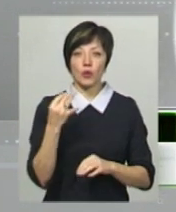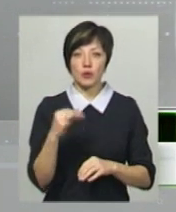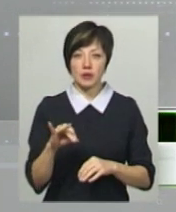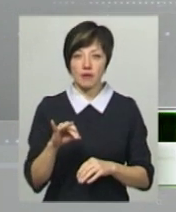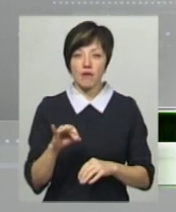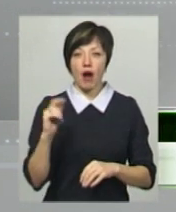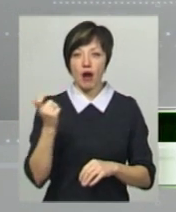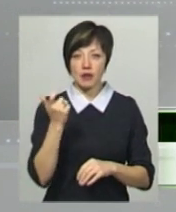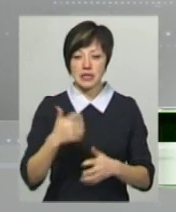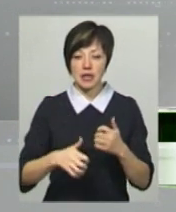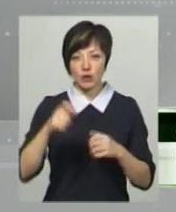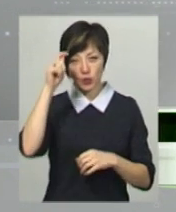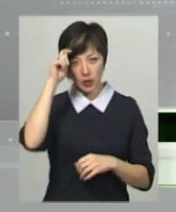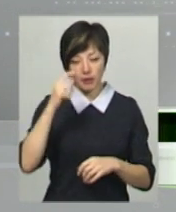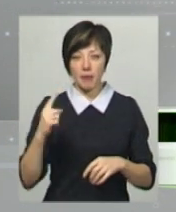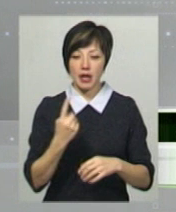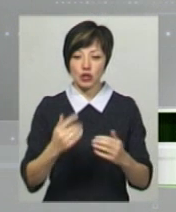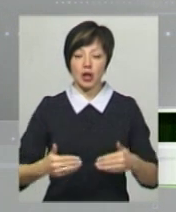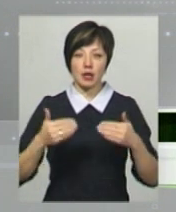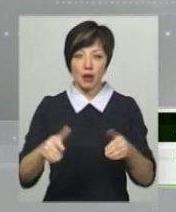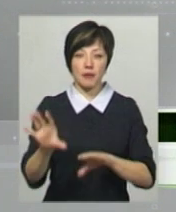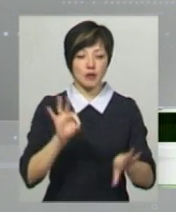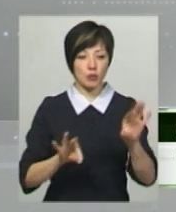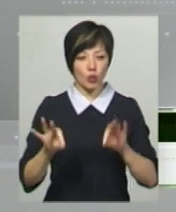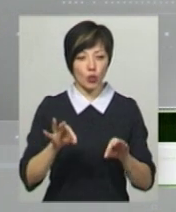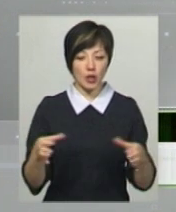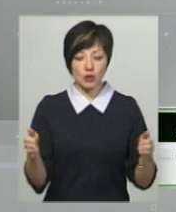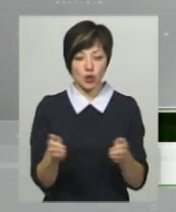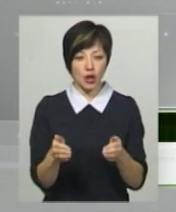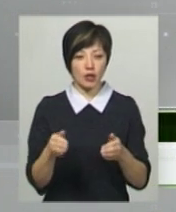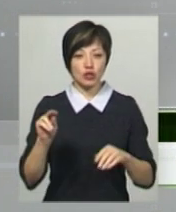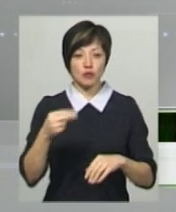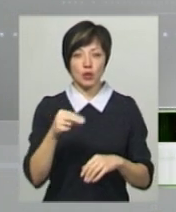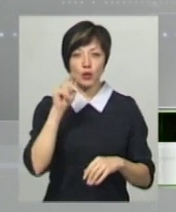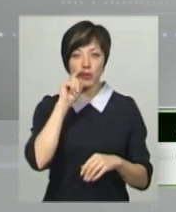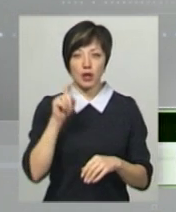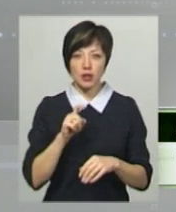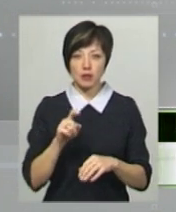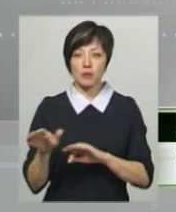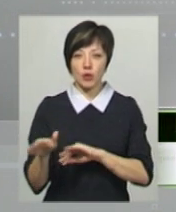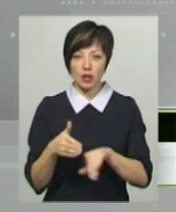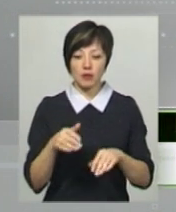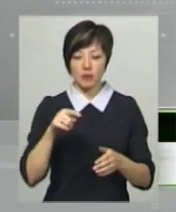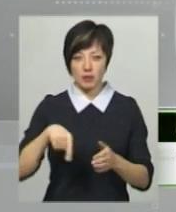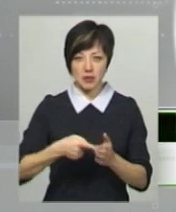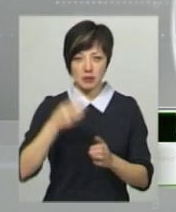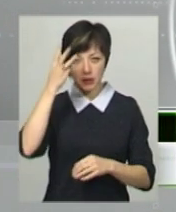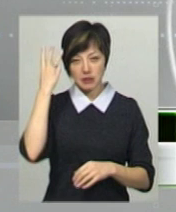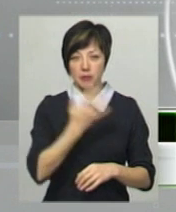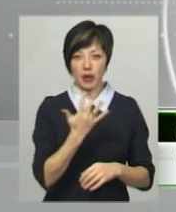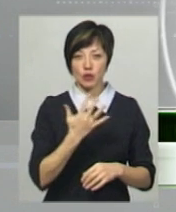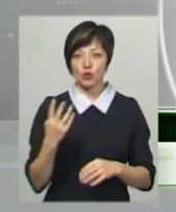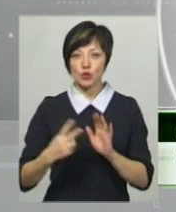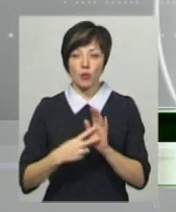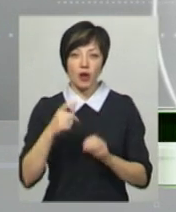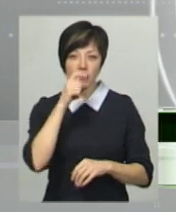Харкові. Серед юнаків це перший етап відбору на зональний чемпіонат України, який пройде також в Хмельницькому 5-7